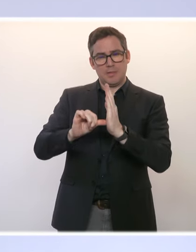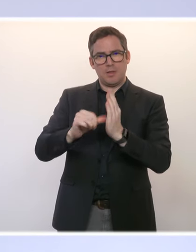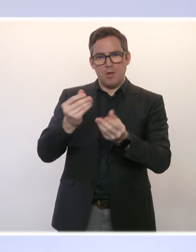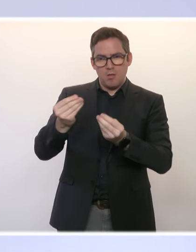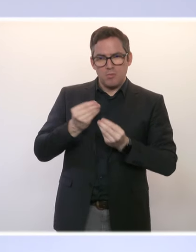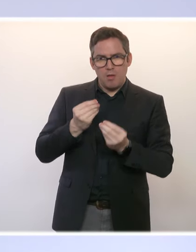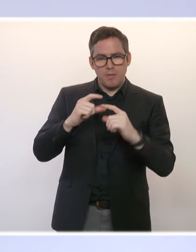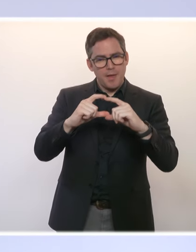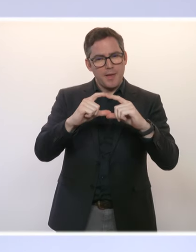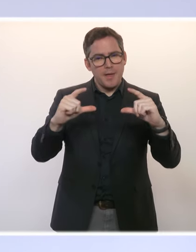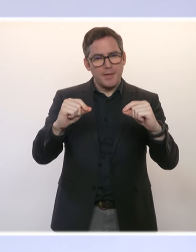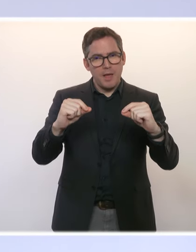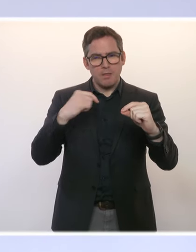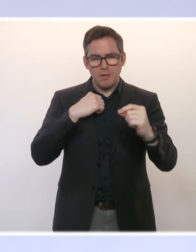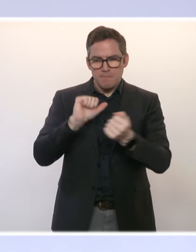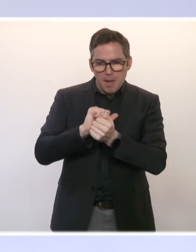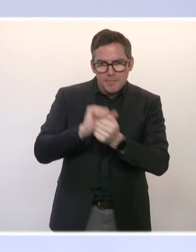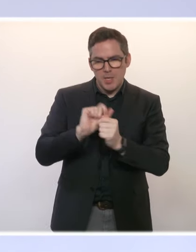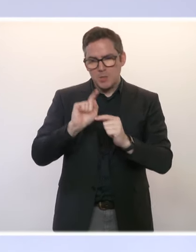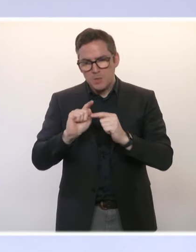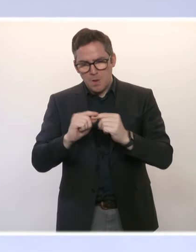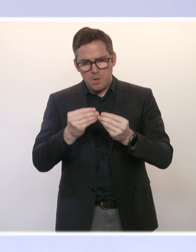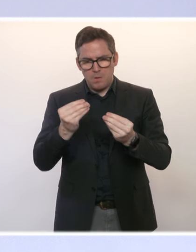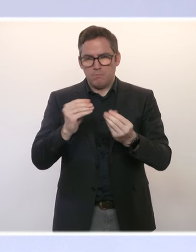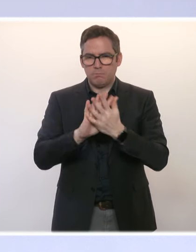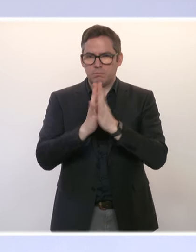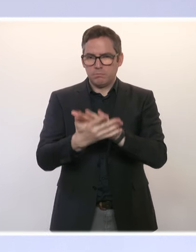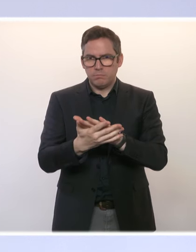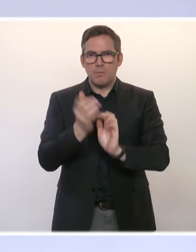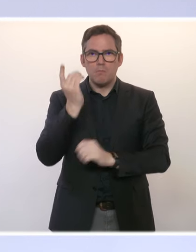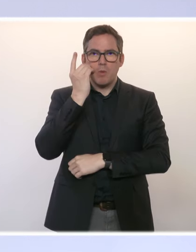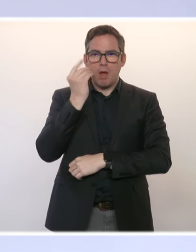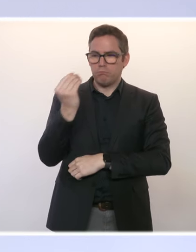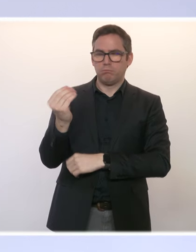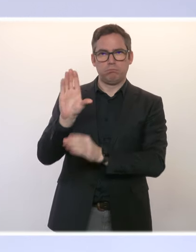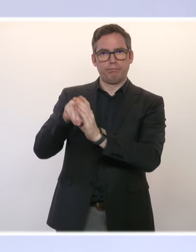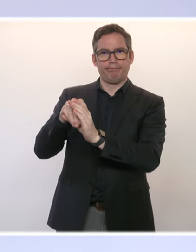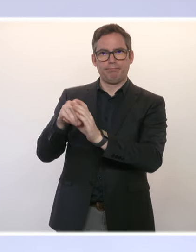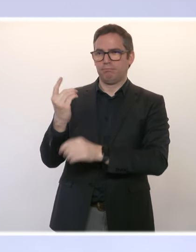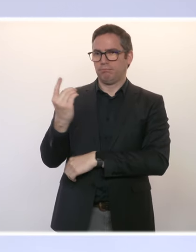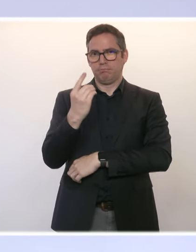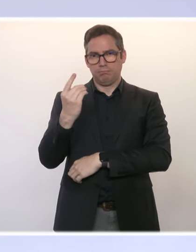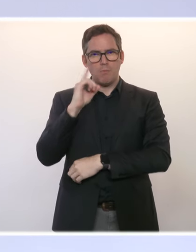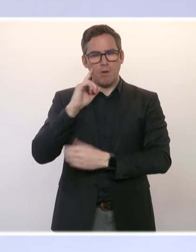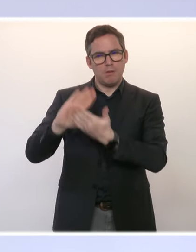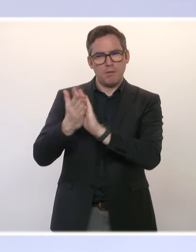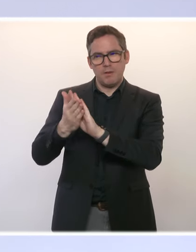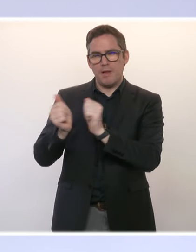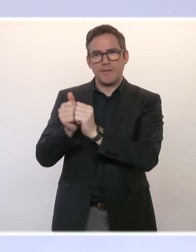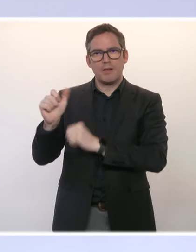d'autres cartes, notamment dans le cadre d'une expérience menée avec la SNCF. Il sera aussi possible de